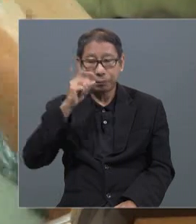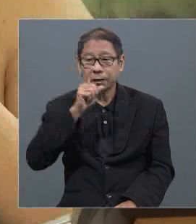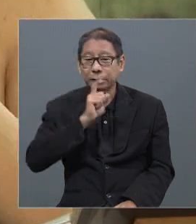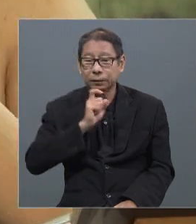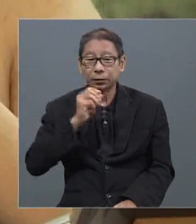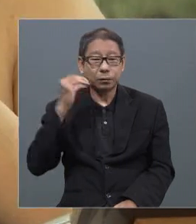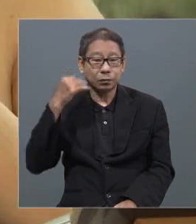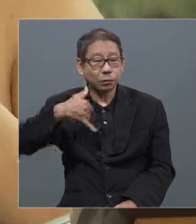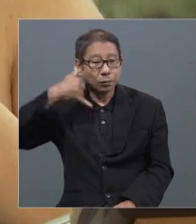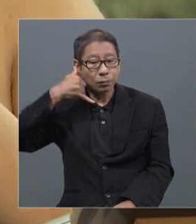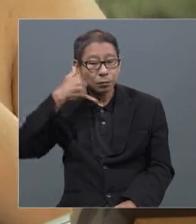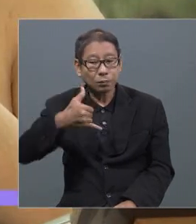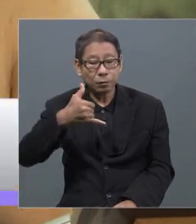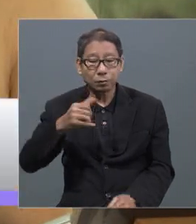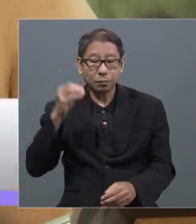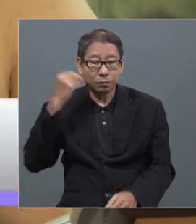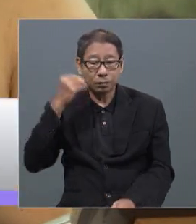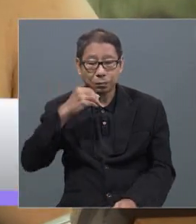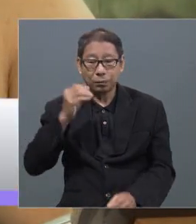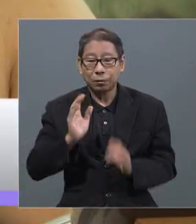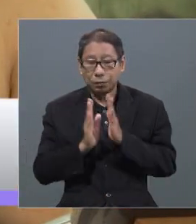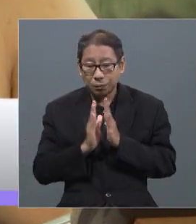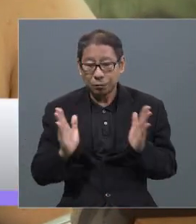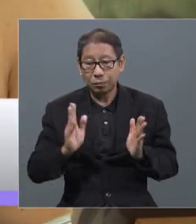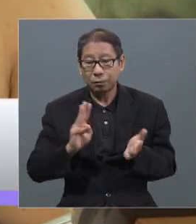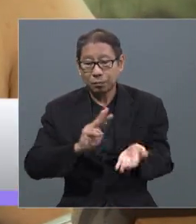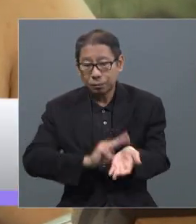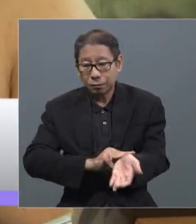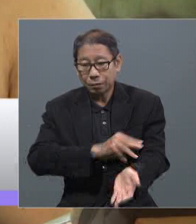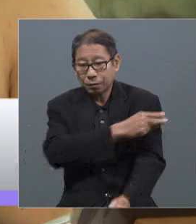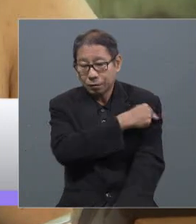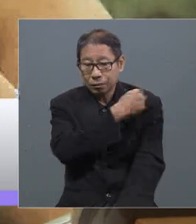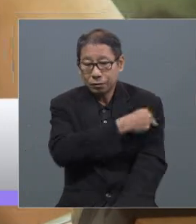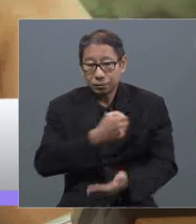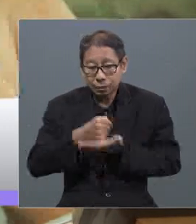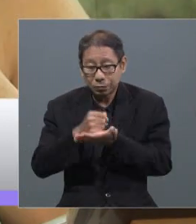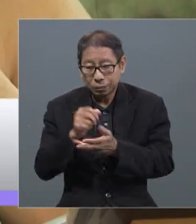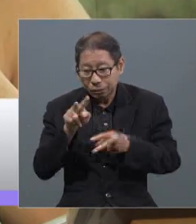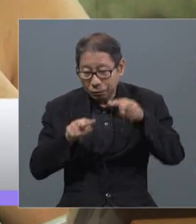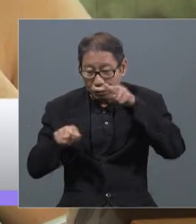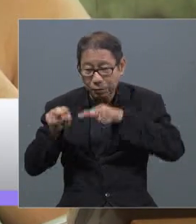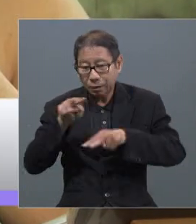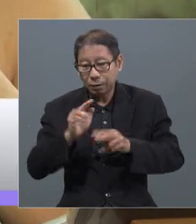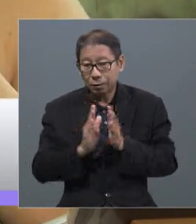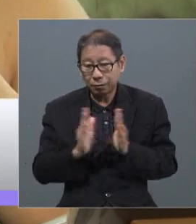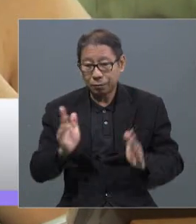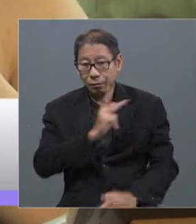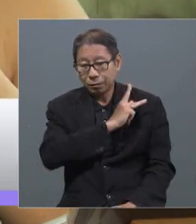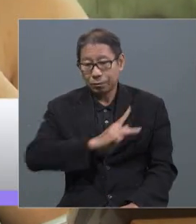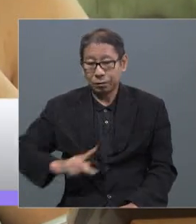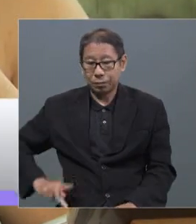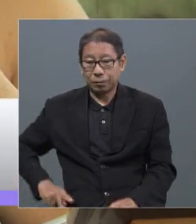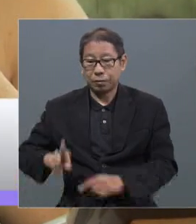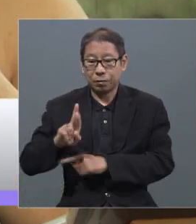ทรบอกก็ขอบคุณทางคุณหมอที่เข้ามาดูแลเข้ามาเอาใจใส่ขอบคุณในหลวงรอสิบครับ